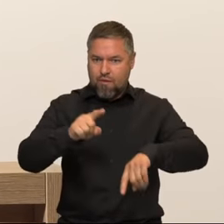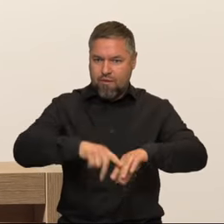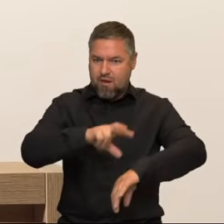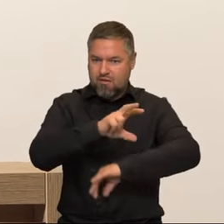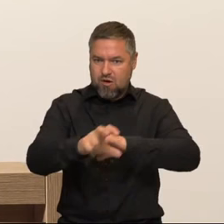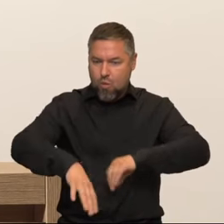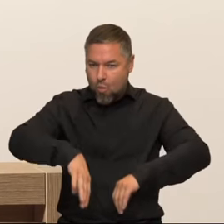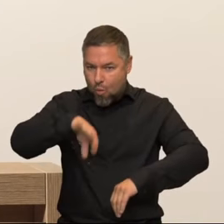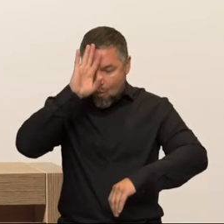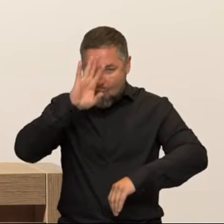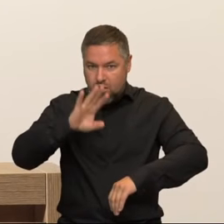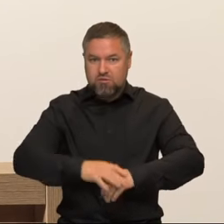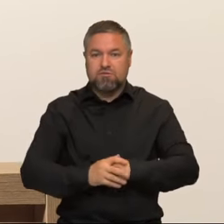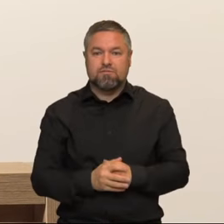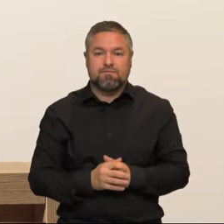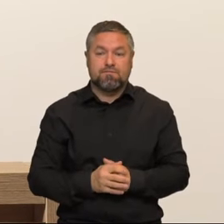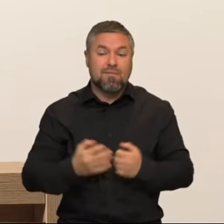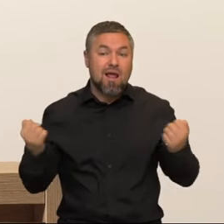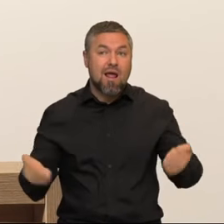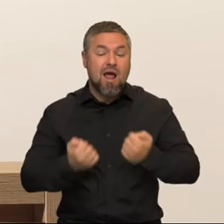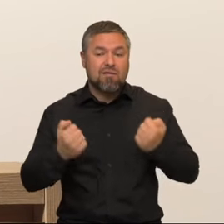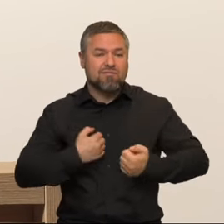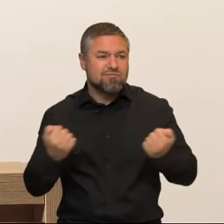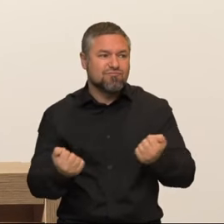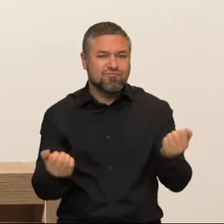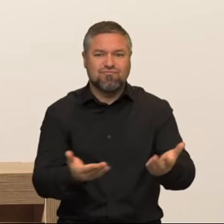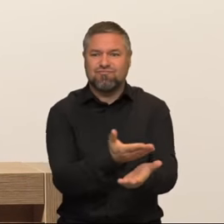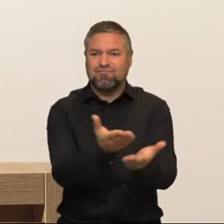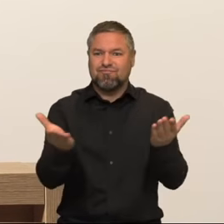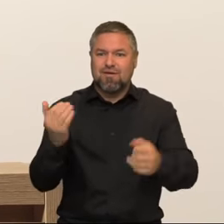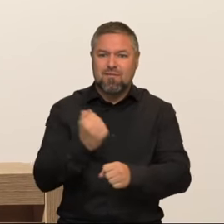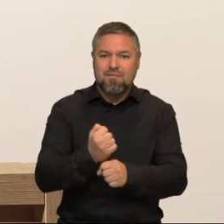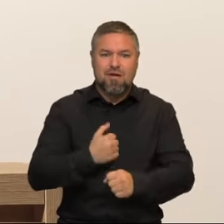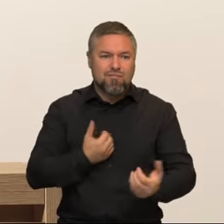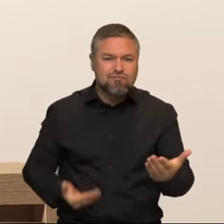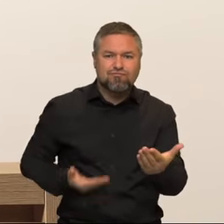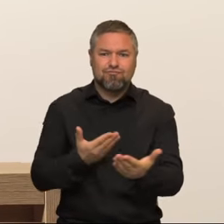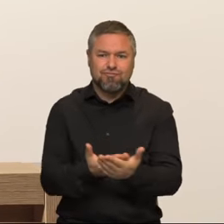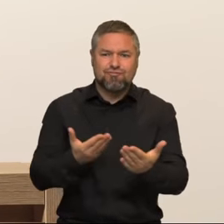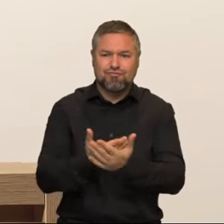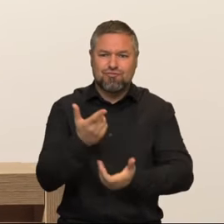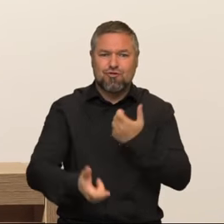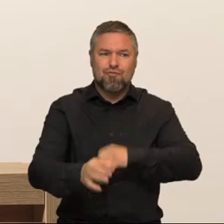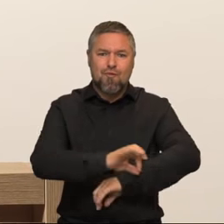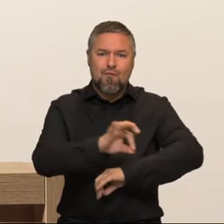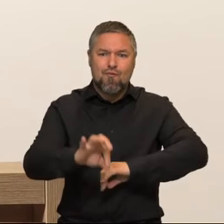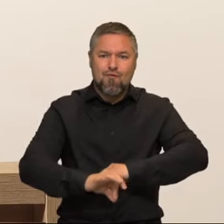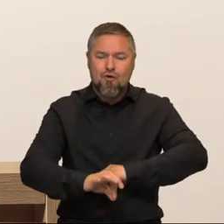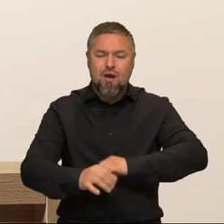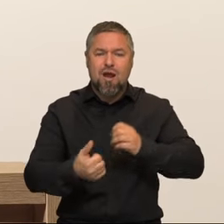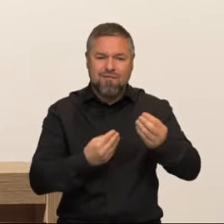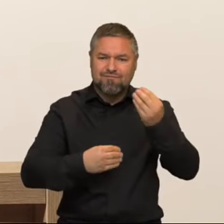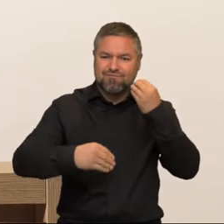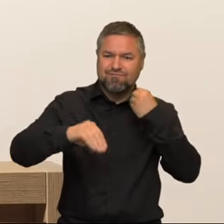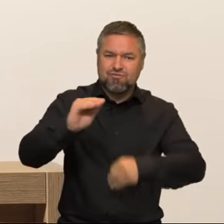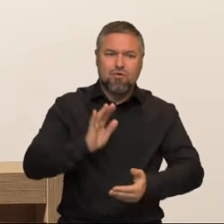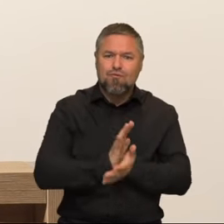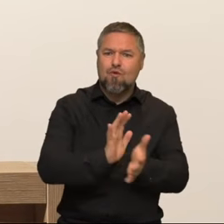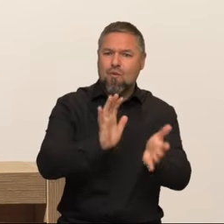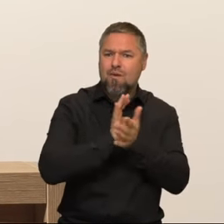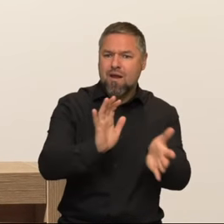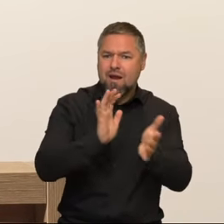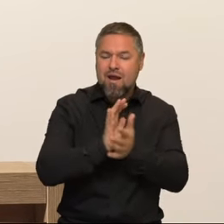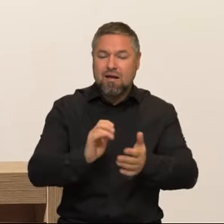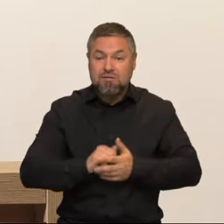Łódzkiej. Aktywnie mobilizujemy naszych pracowników do składania wniosków projektowych oraz zwiększania liczby publikacji,